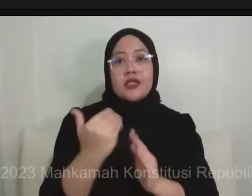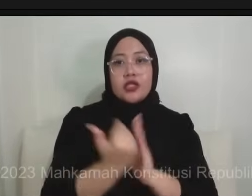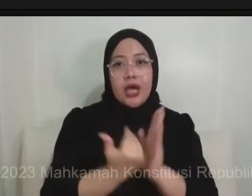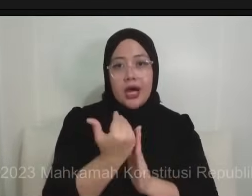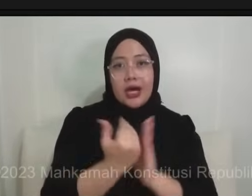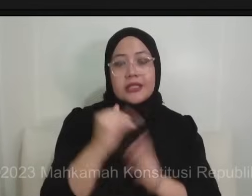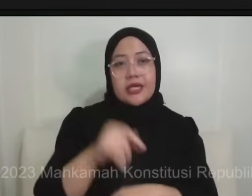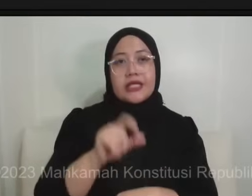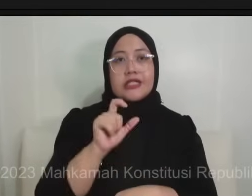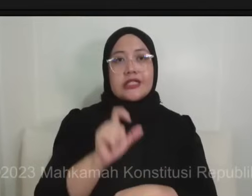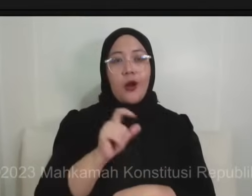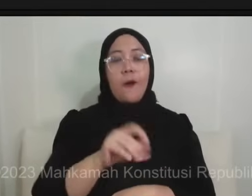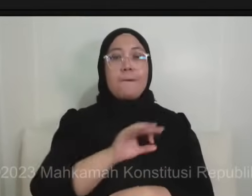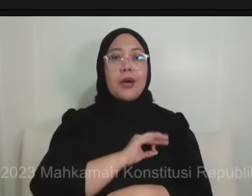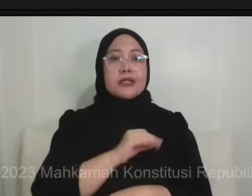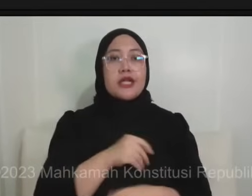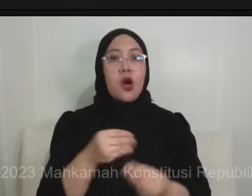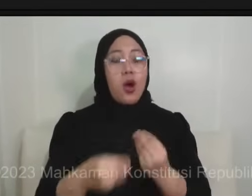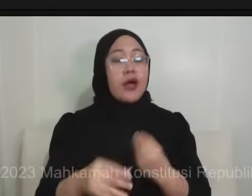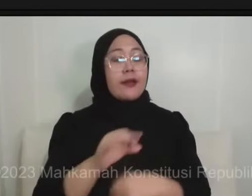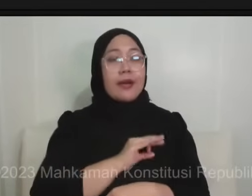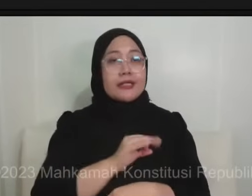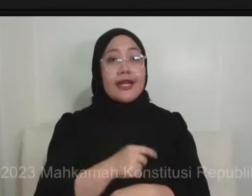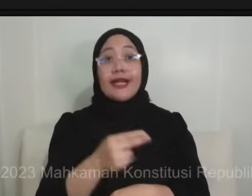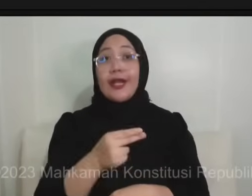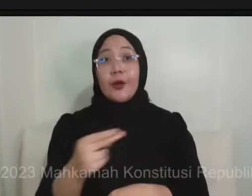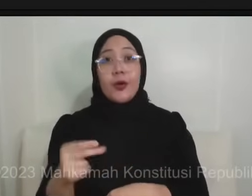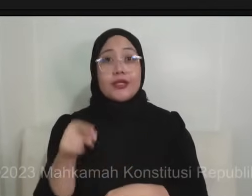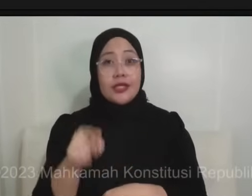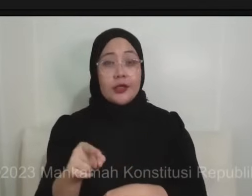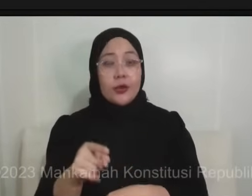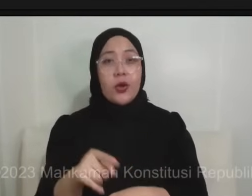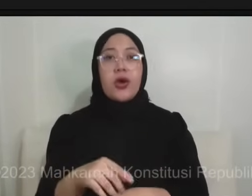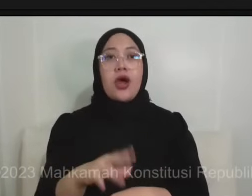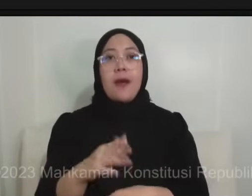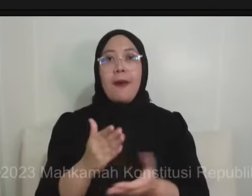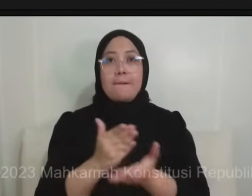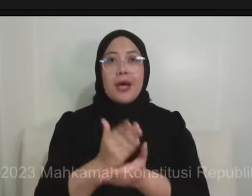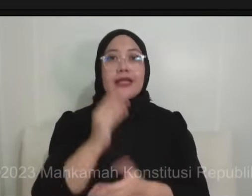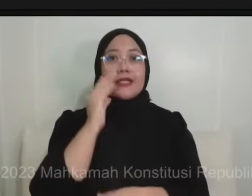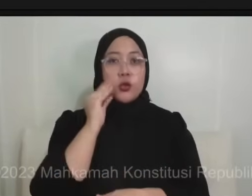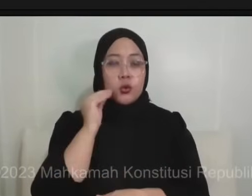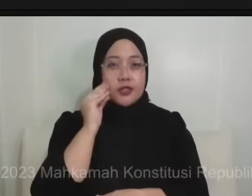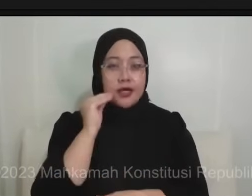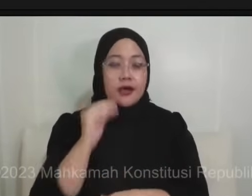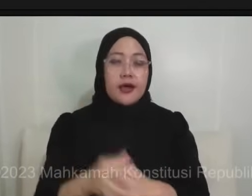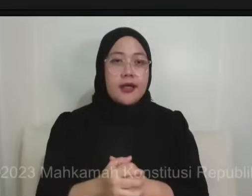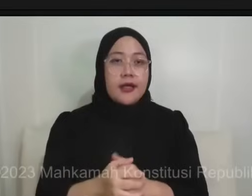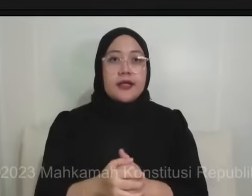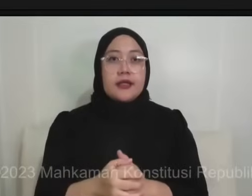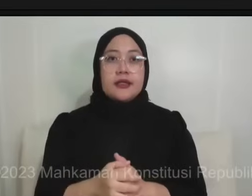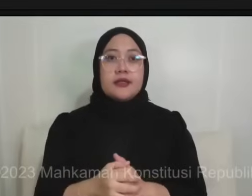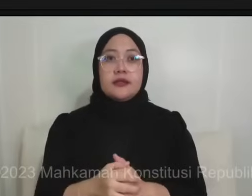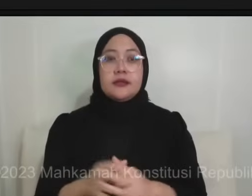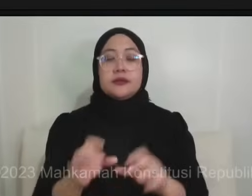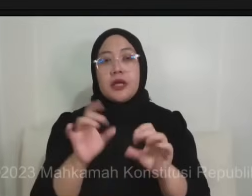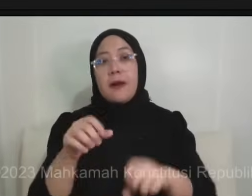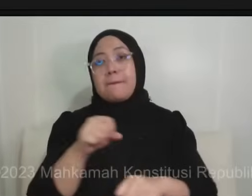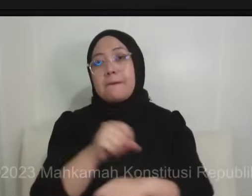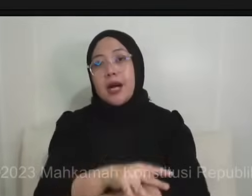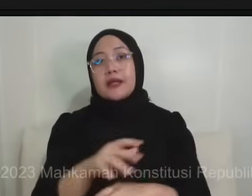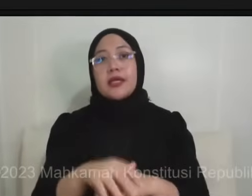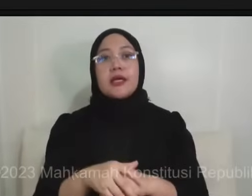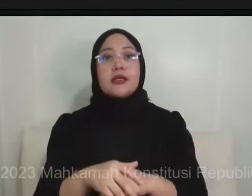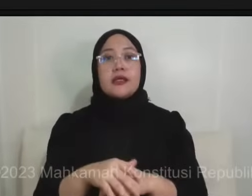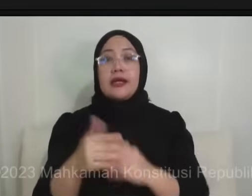presiden dan wakil presiden di Indonesia yakni berupa batasan usia pada berbagai praktik di banyak negara